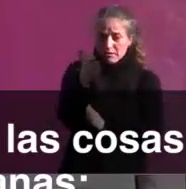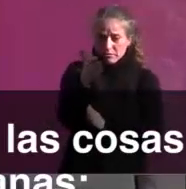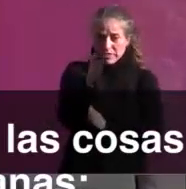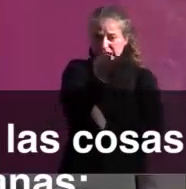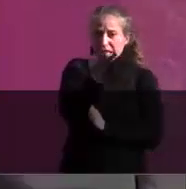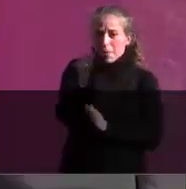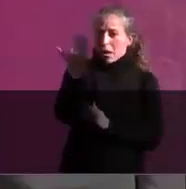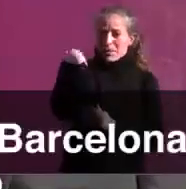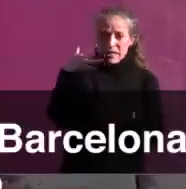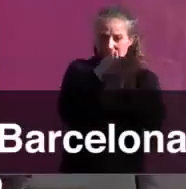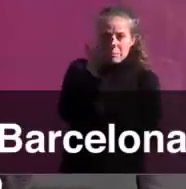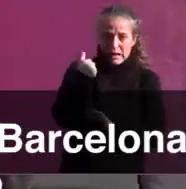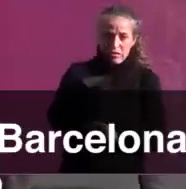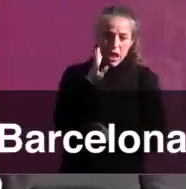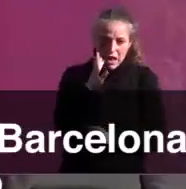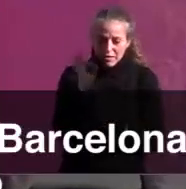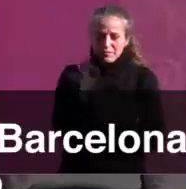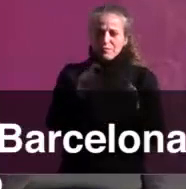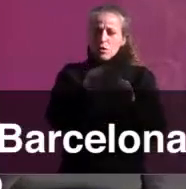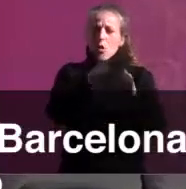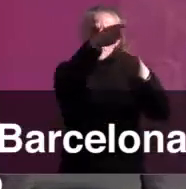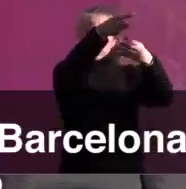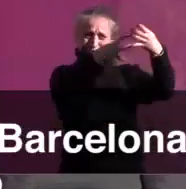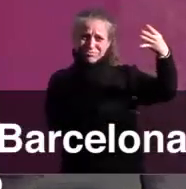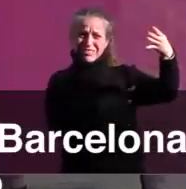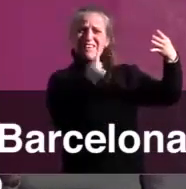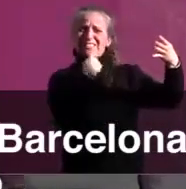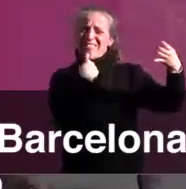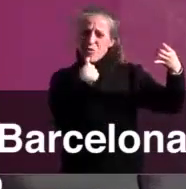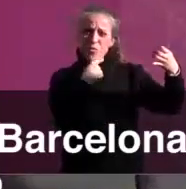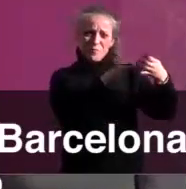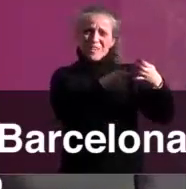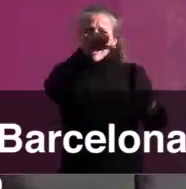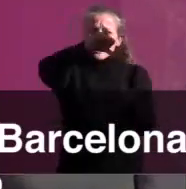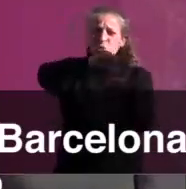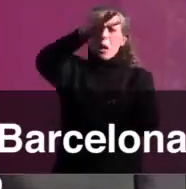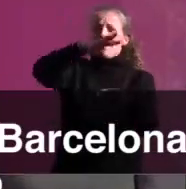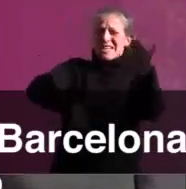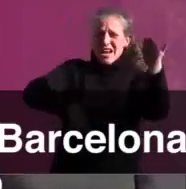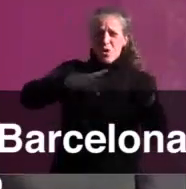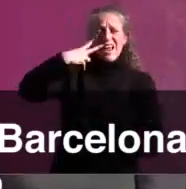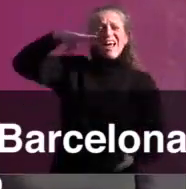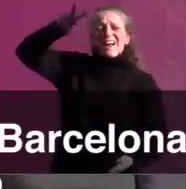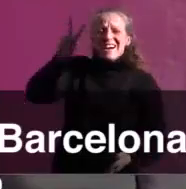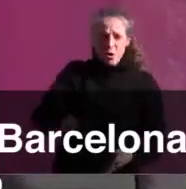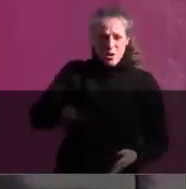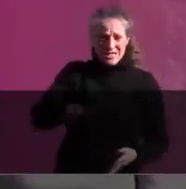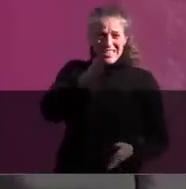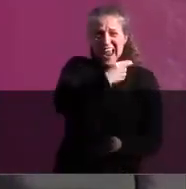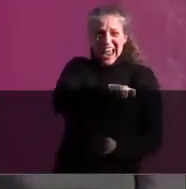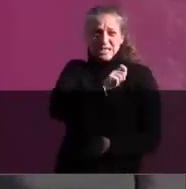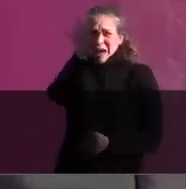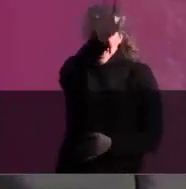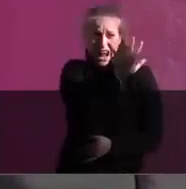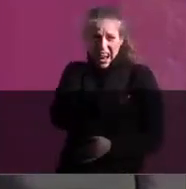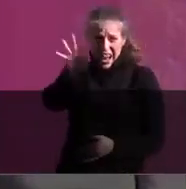darreres setmanes, ha sortit un rànquing estatal que reconeix que Barcelona és la ciutat gran de tot l'estat que